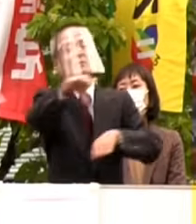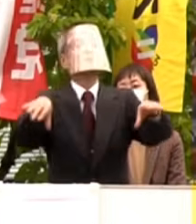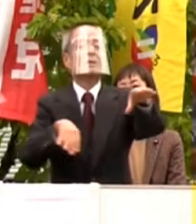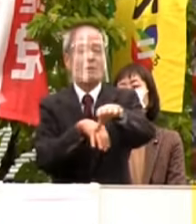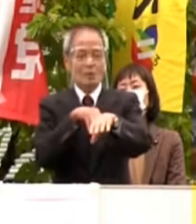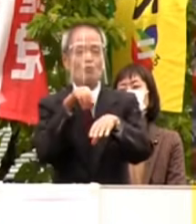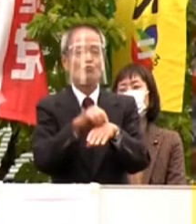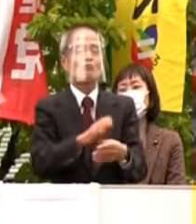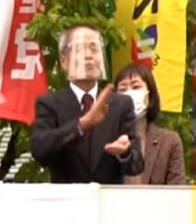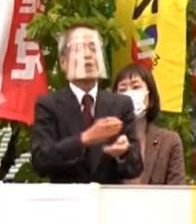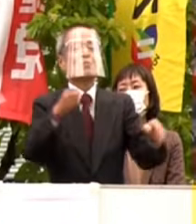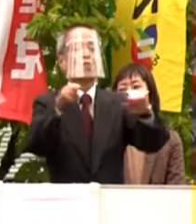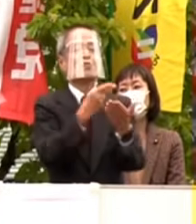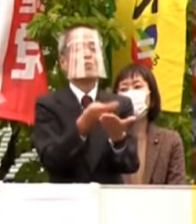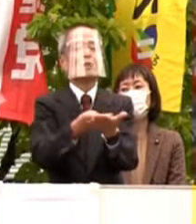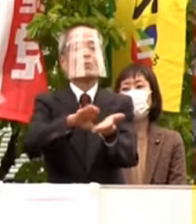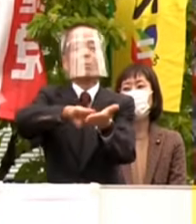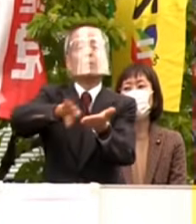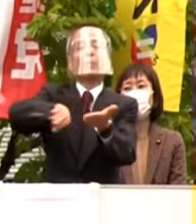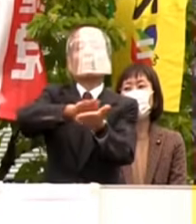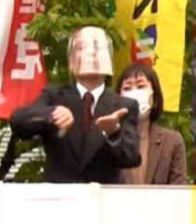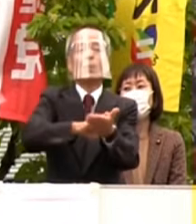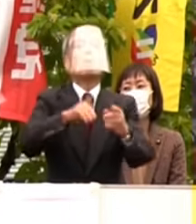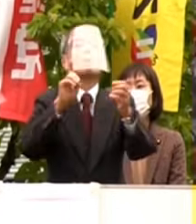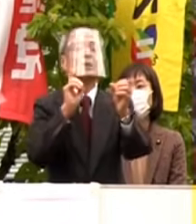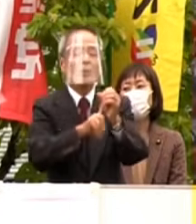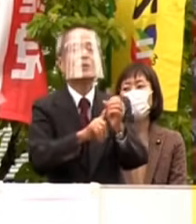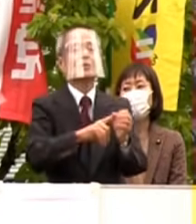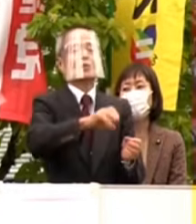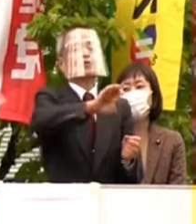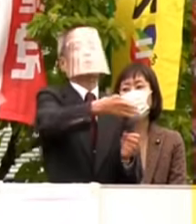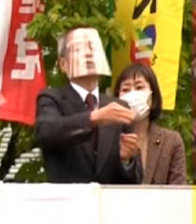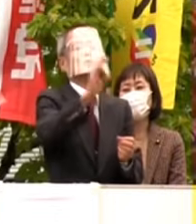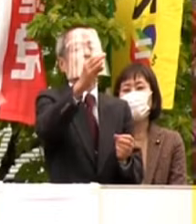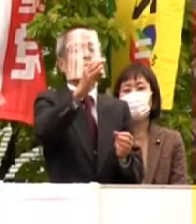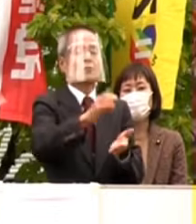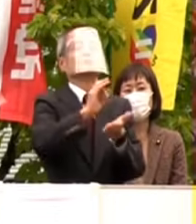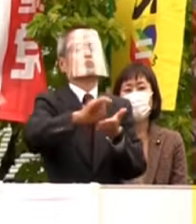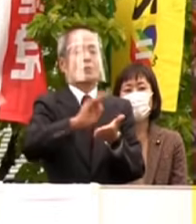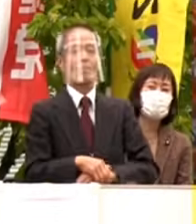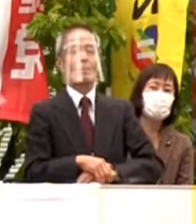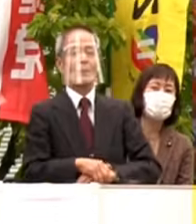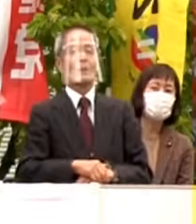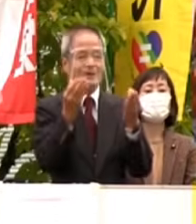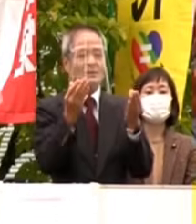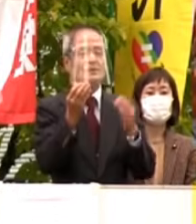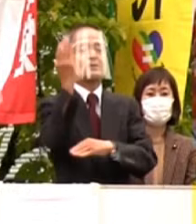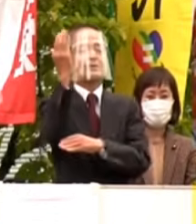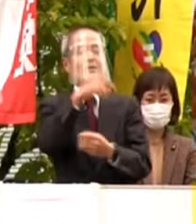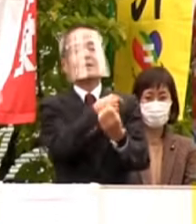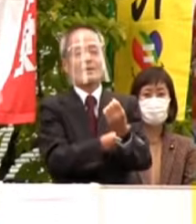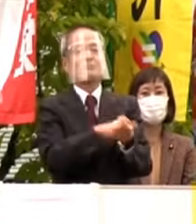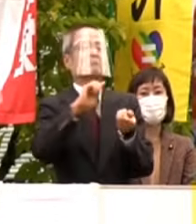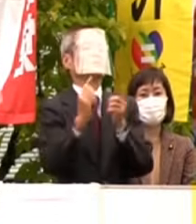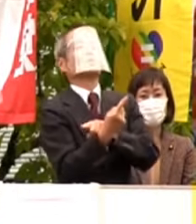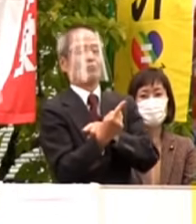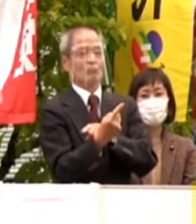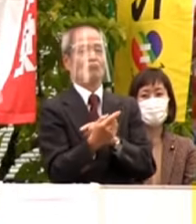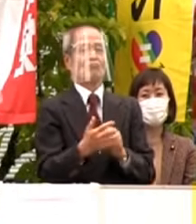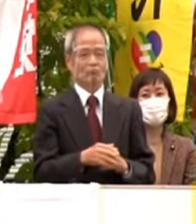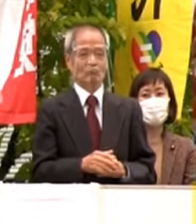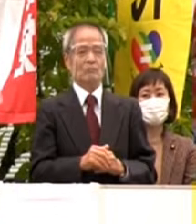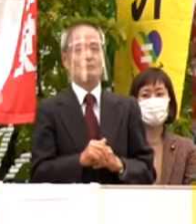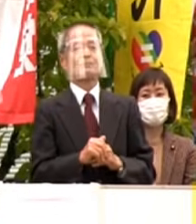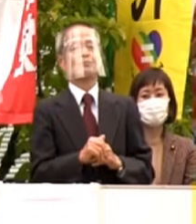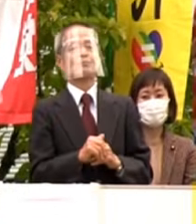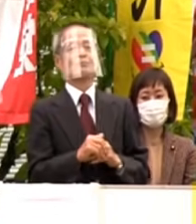なんて、こんな先まがいのことはやめさせようじゃありませんか。岸田さんは成